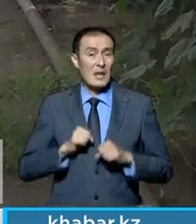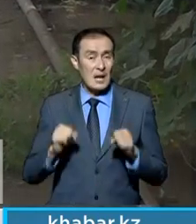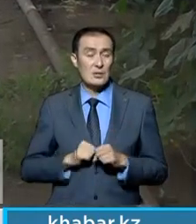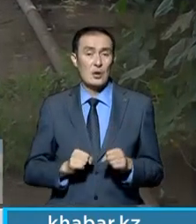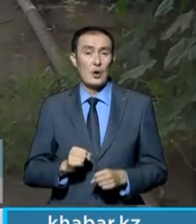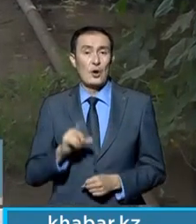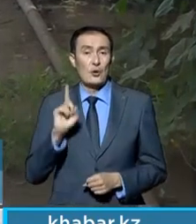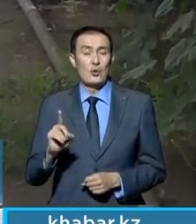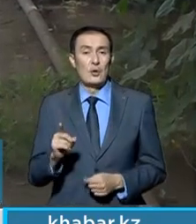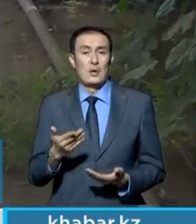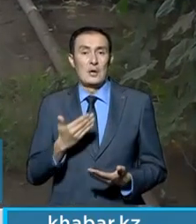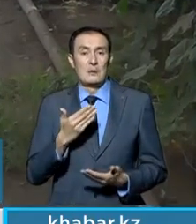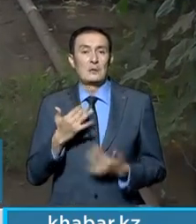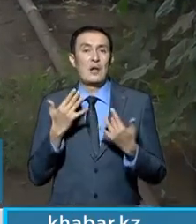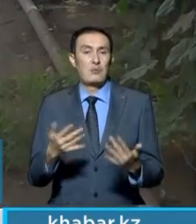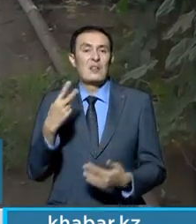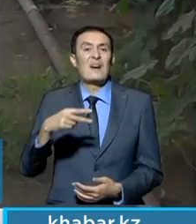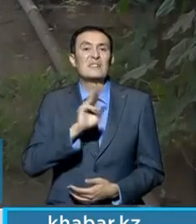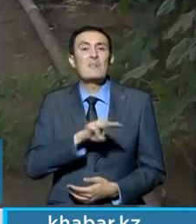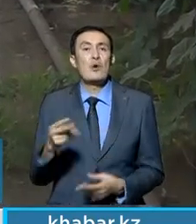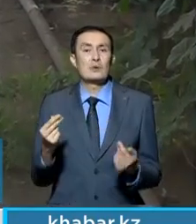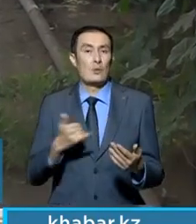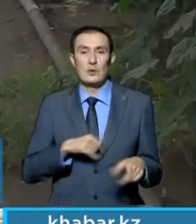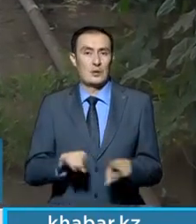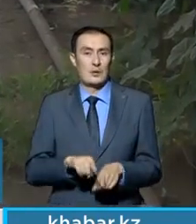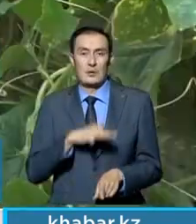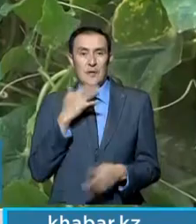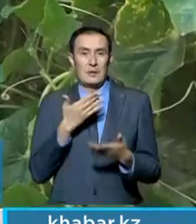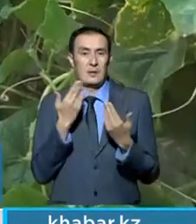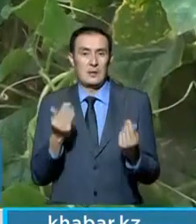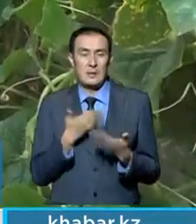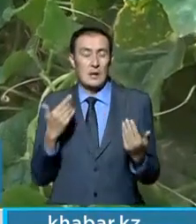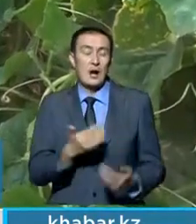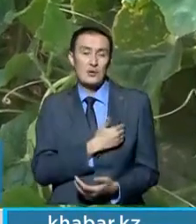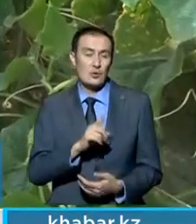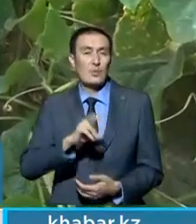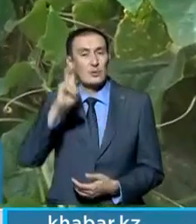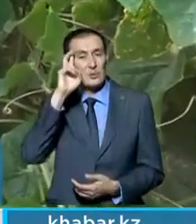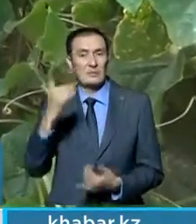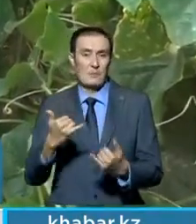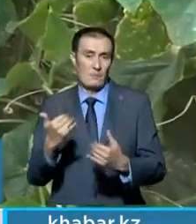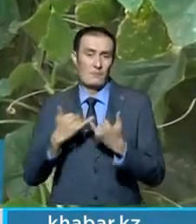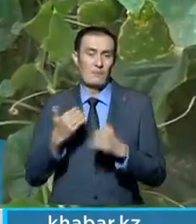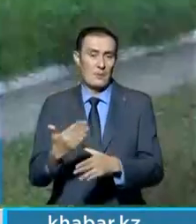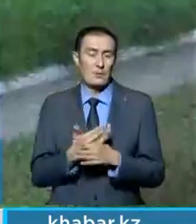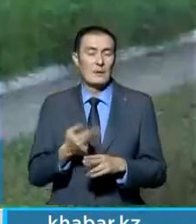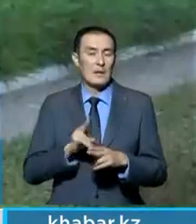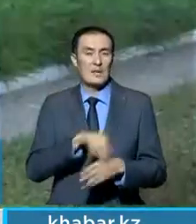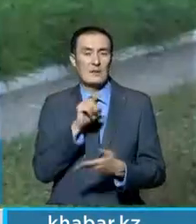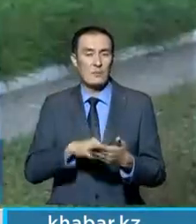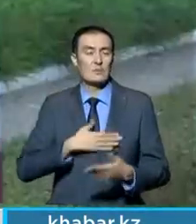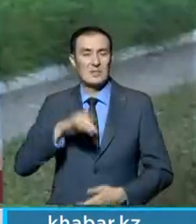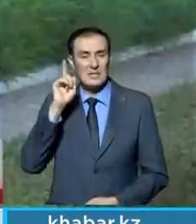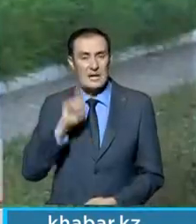пытались, но... Спрашивает 20 миллионов. Ну, у меня нету такие деньги, 20 миллионов. Я бы хотела, чтобы государство помогло. Этот вопрос мы знаем